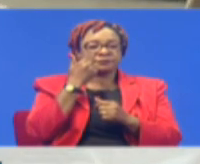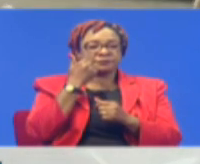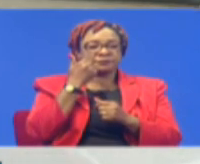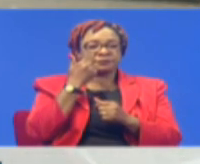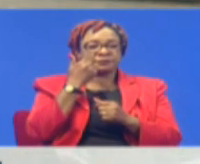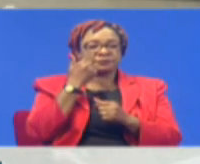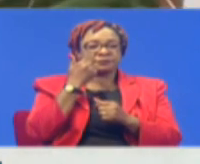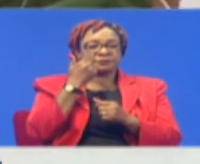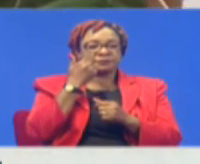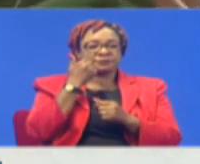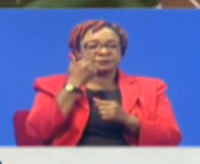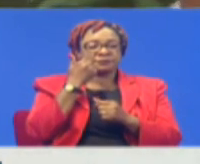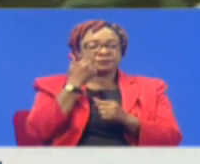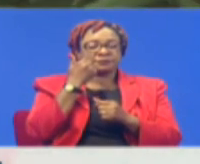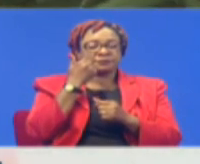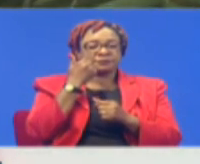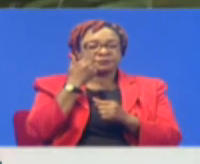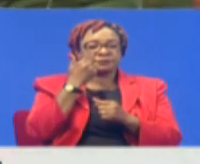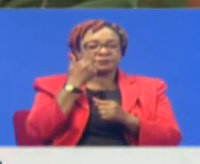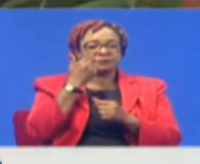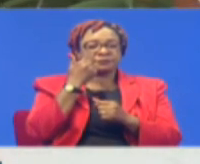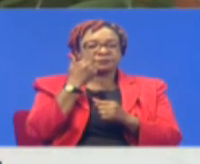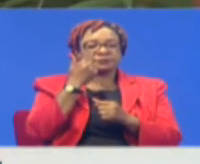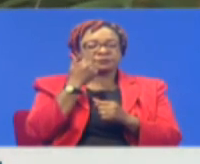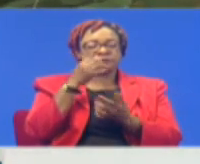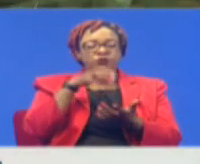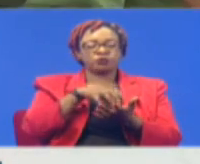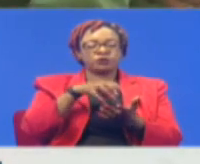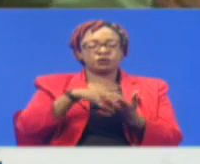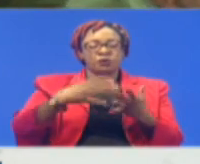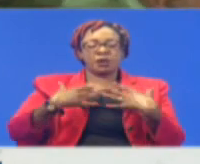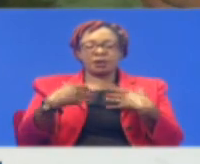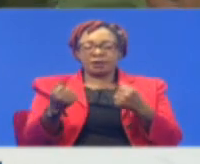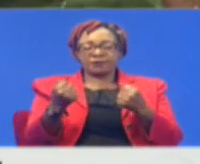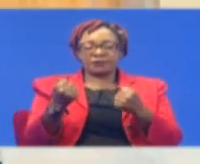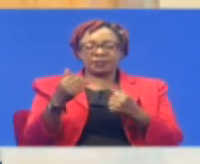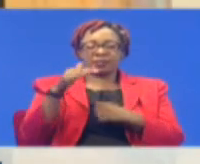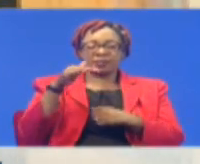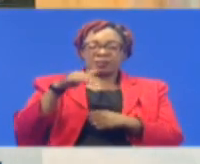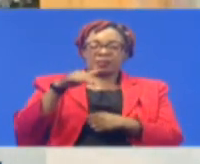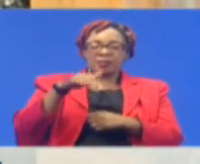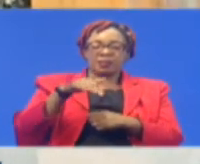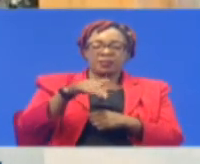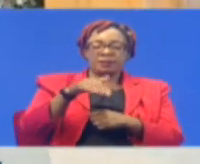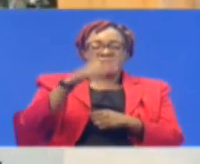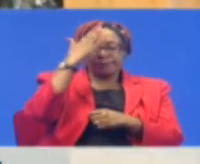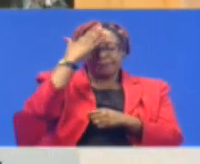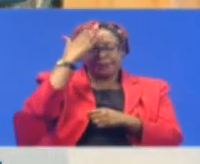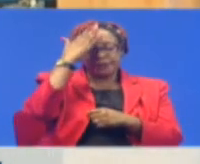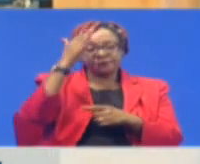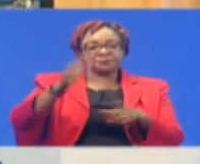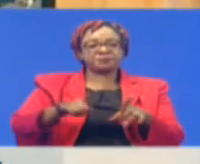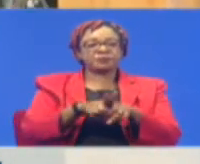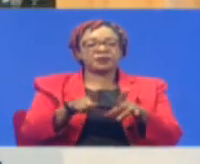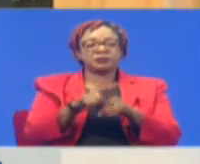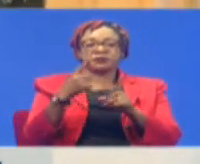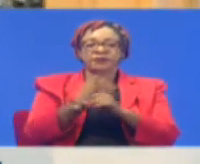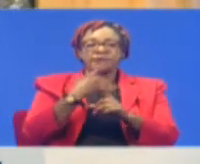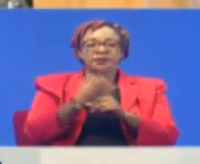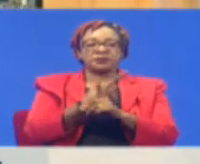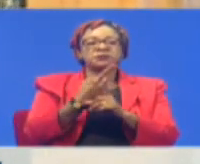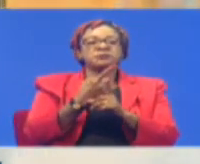bravely borne. Hali yake ya afya ilianza kudidimia mapema Jumatatu, huku utendakazi wa viungo mbalimbali